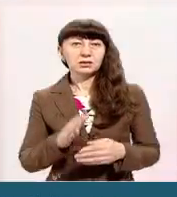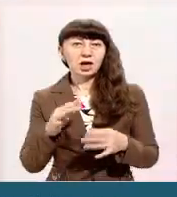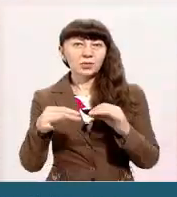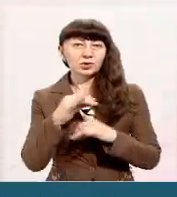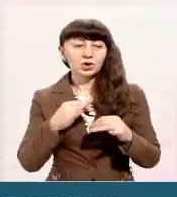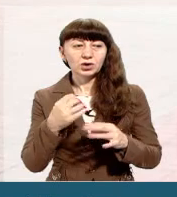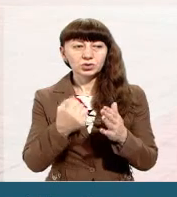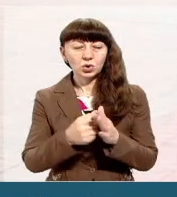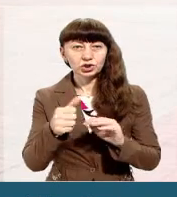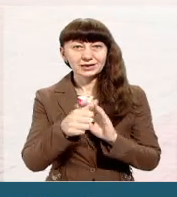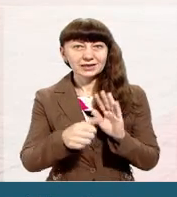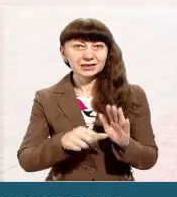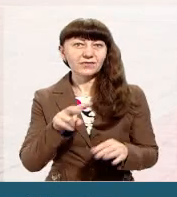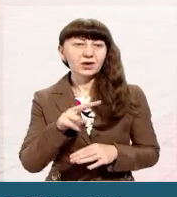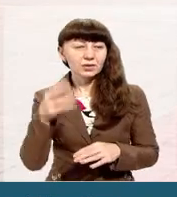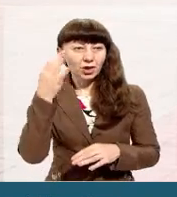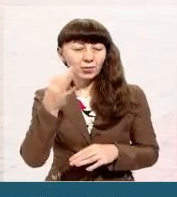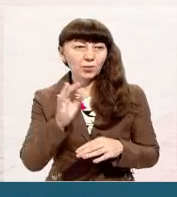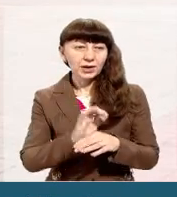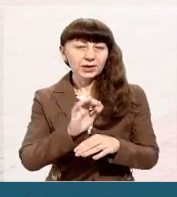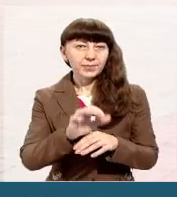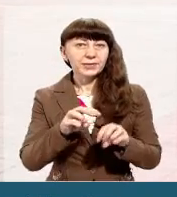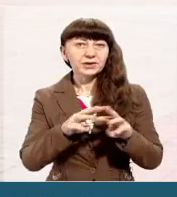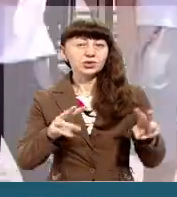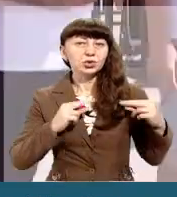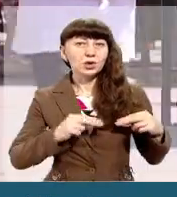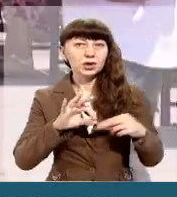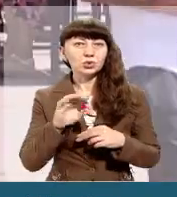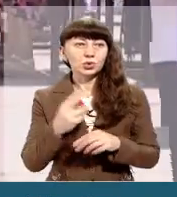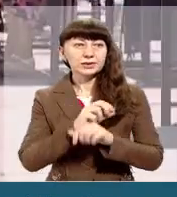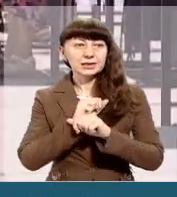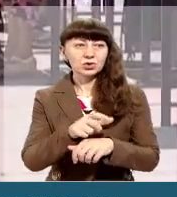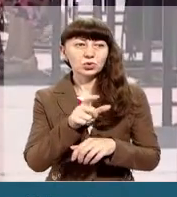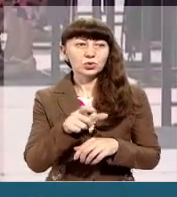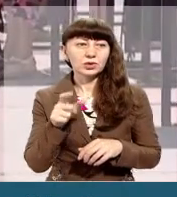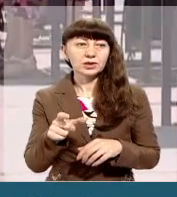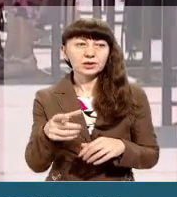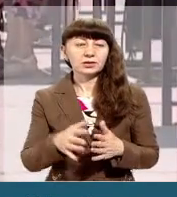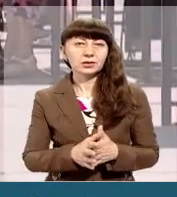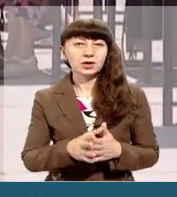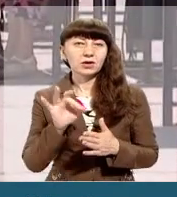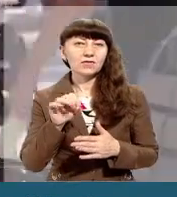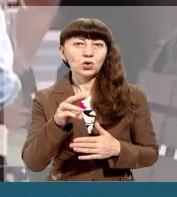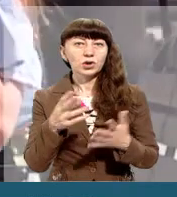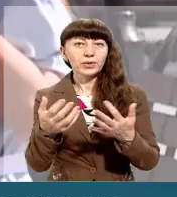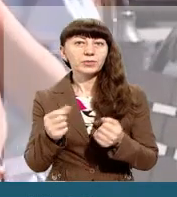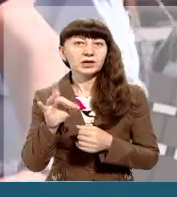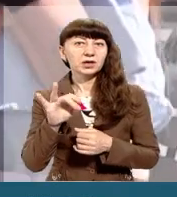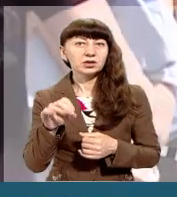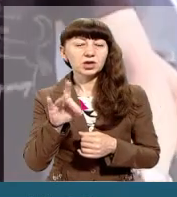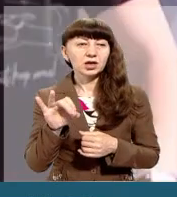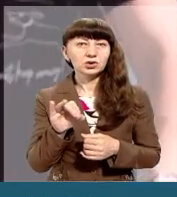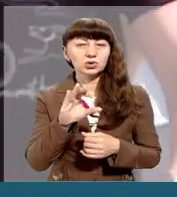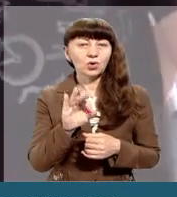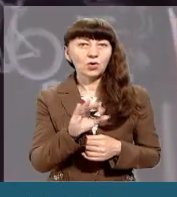обсуждения до 16 июля. Напомним, приказ министра труда и социальной защиты населения РК региональная квота квота приема кандасов и